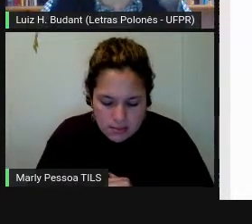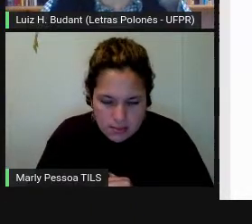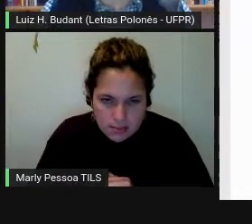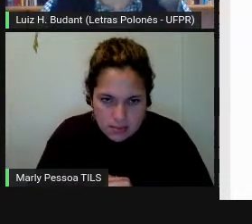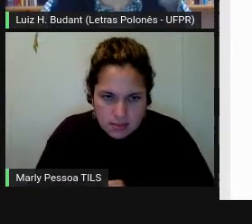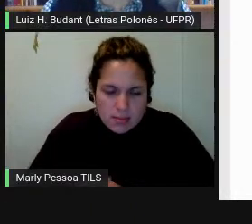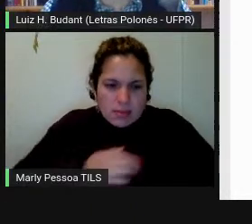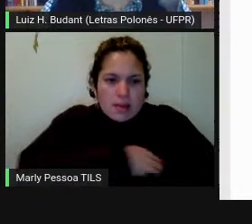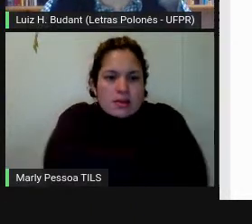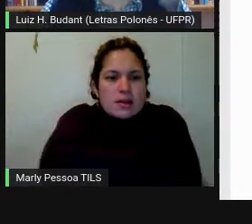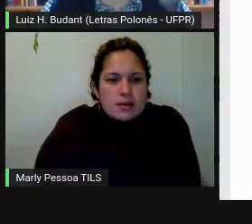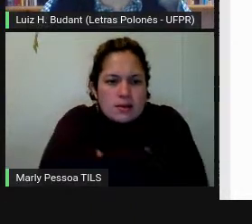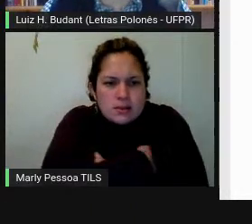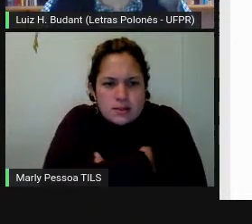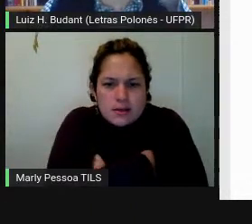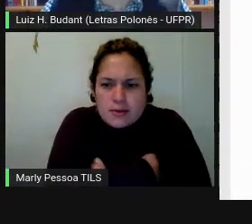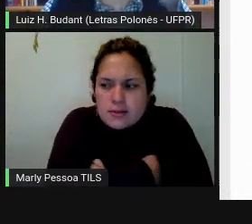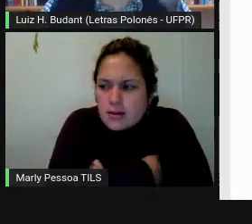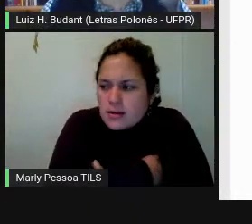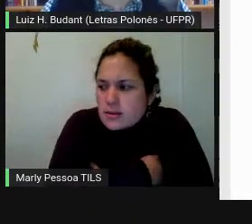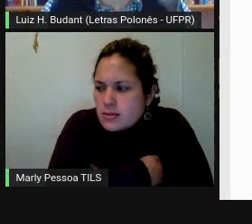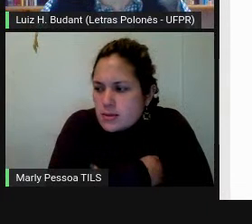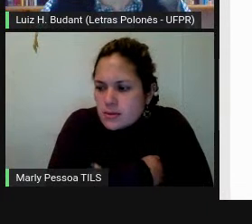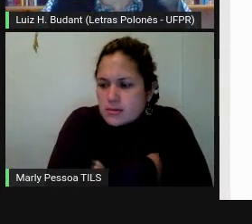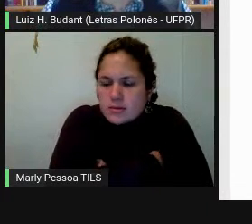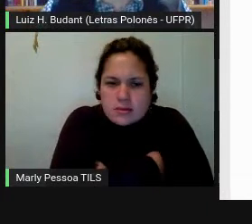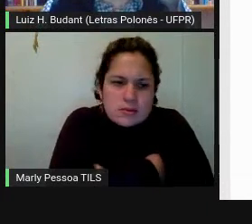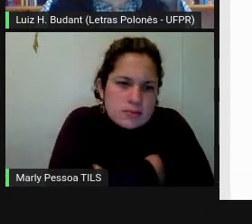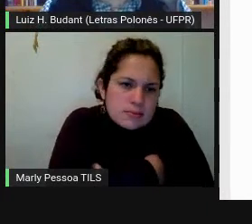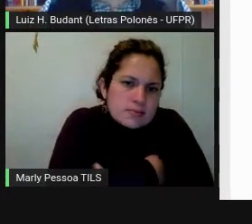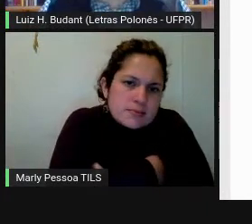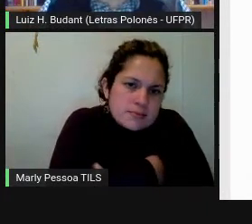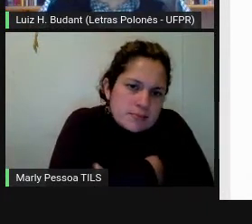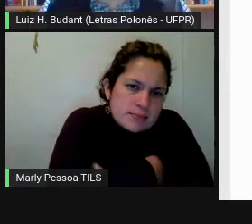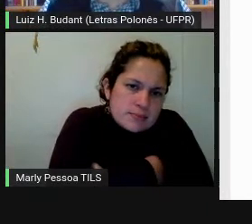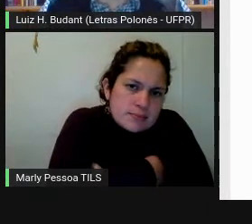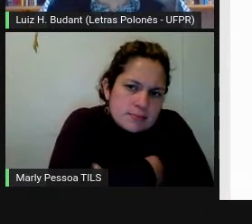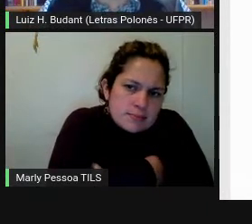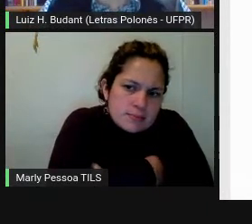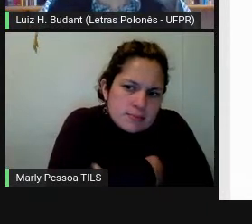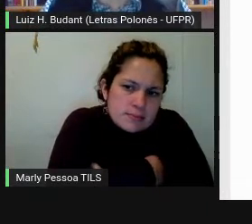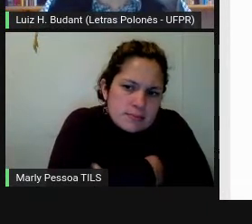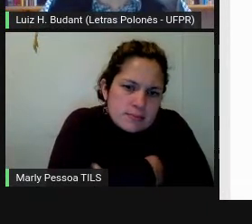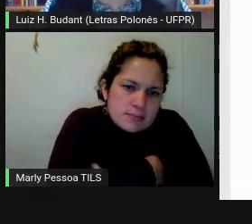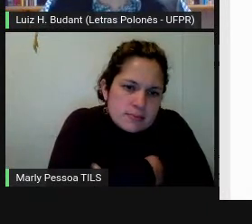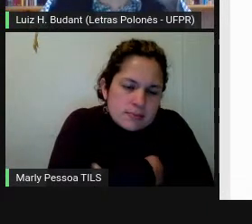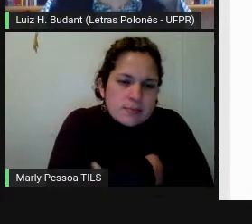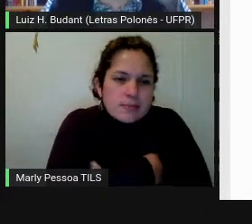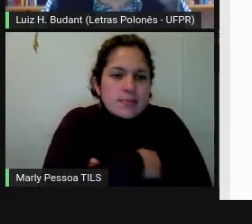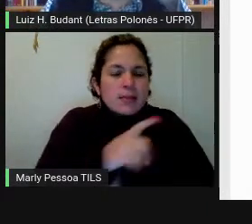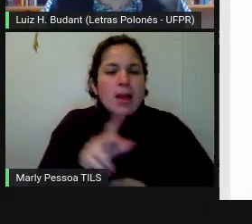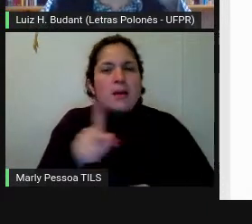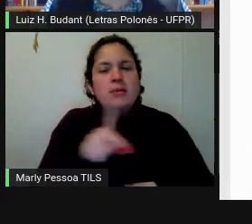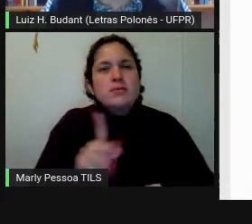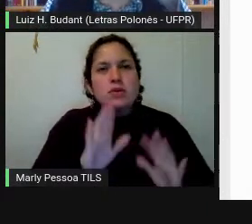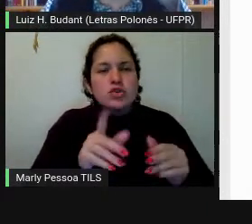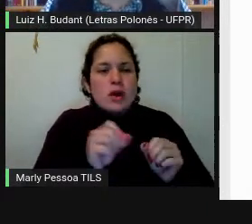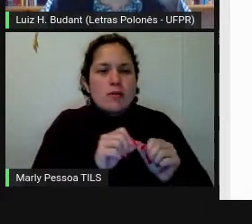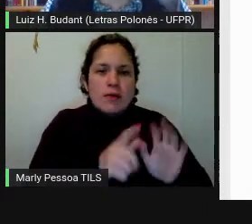kocha pokój. Może te przykłady. A professora, então, ela traz alguns